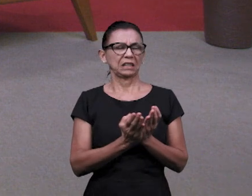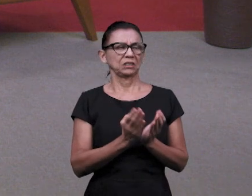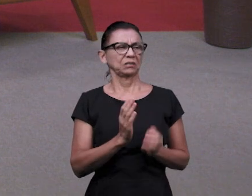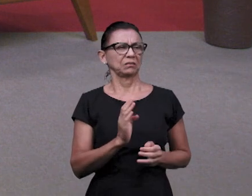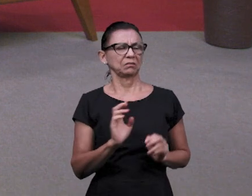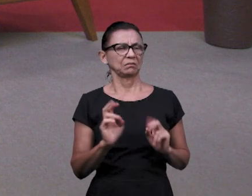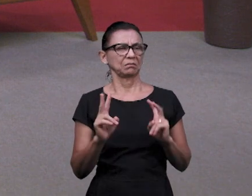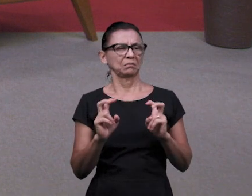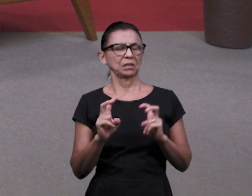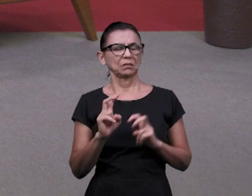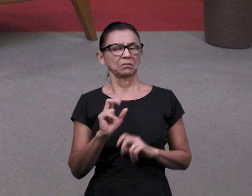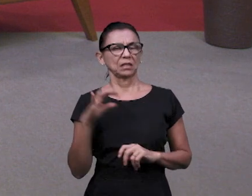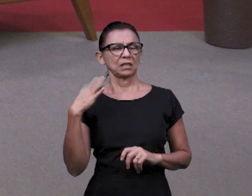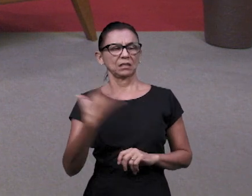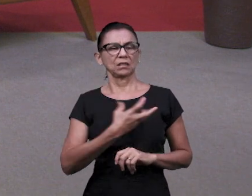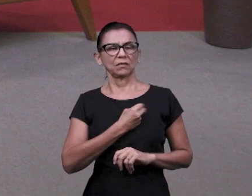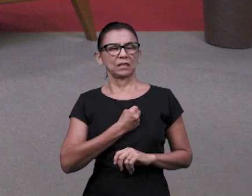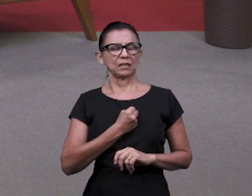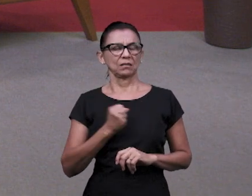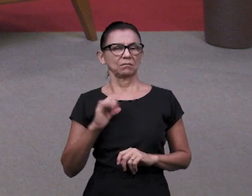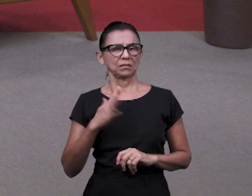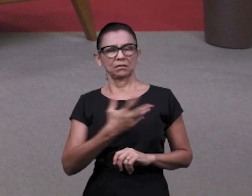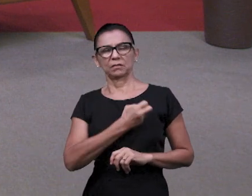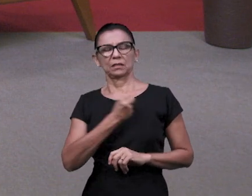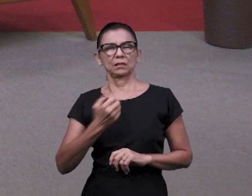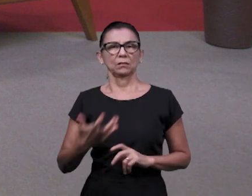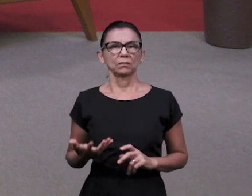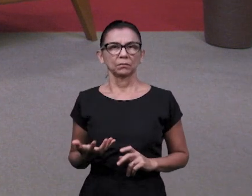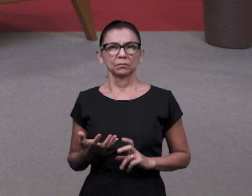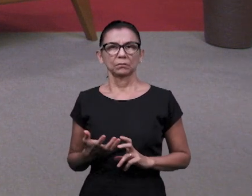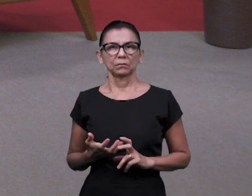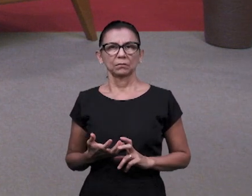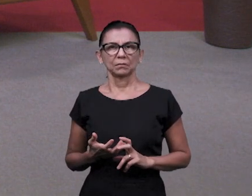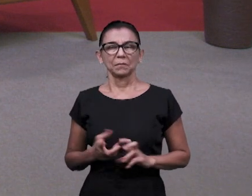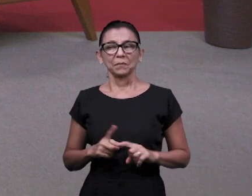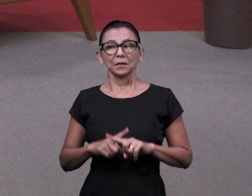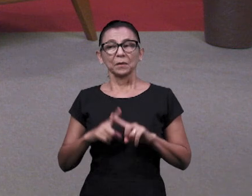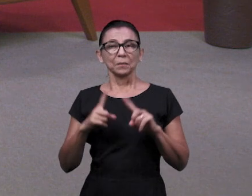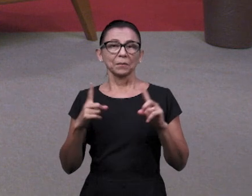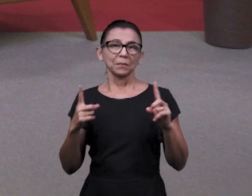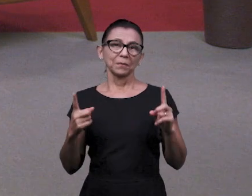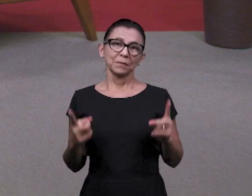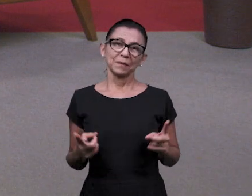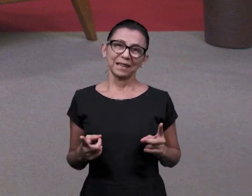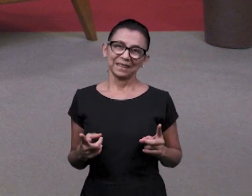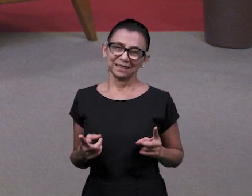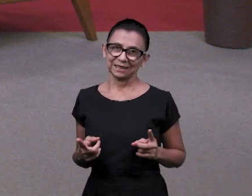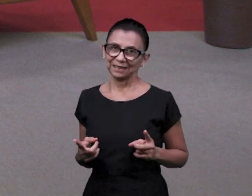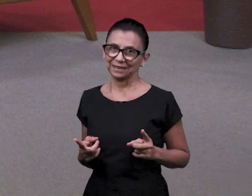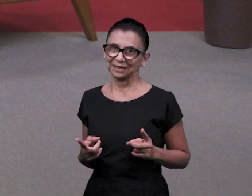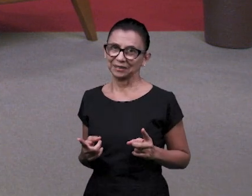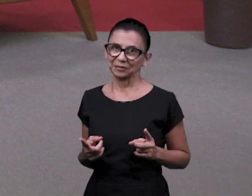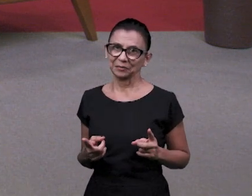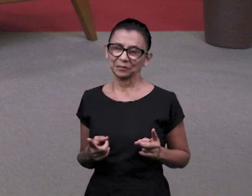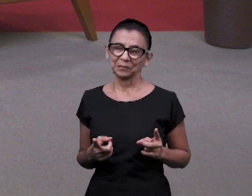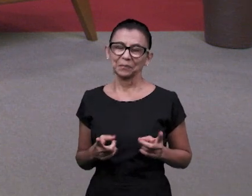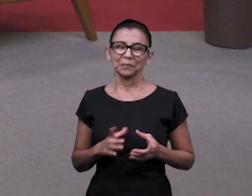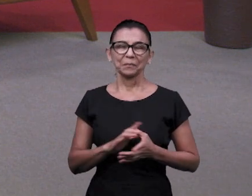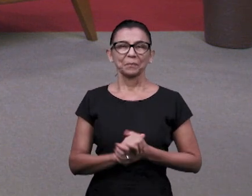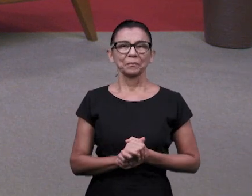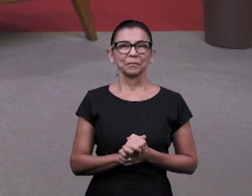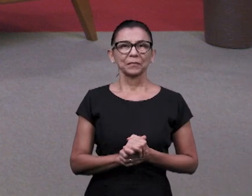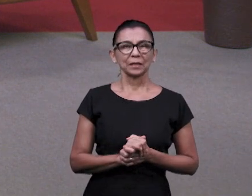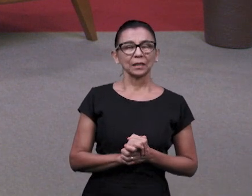chrétien parle de salut. Et salut et rachat ont exactement le même